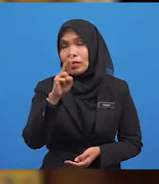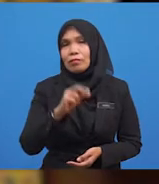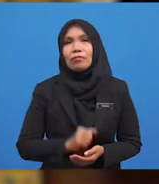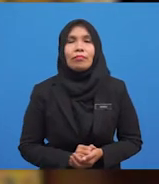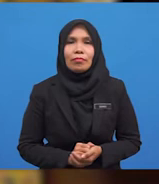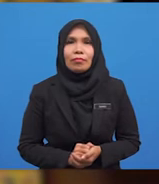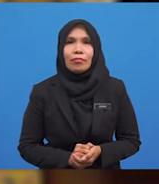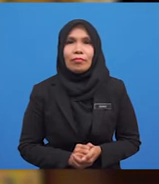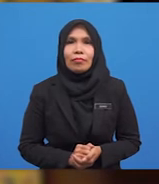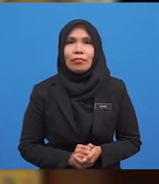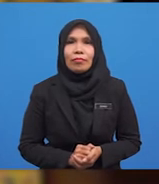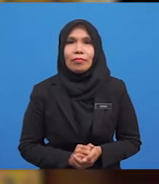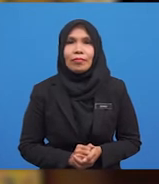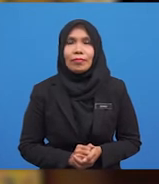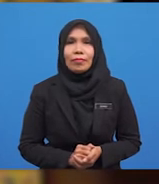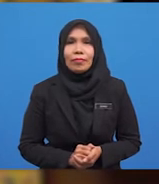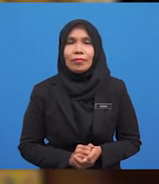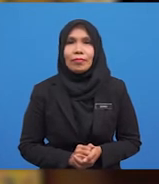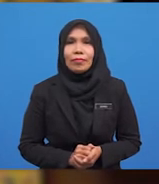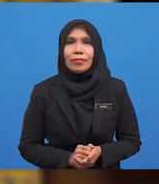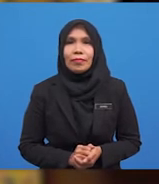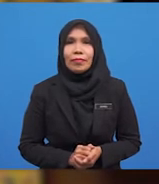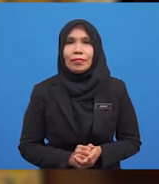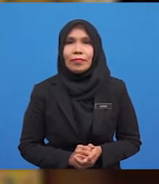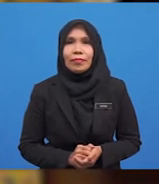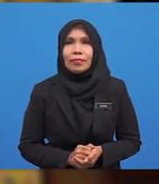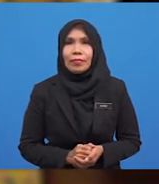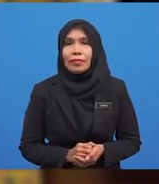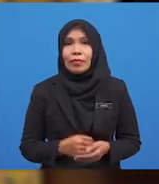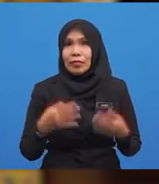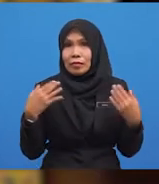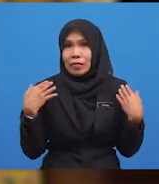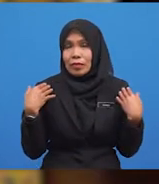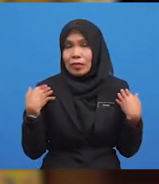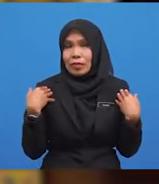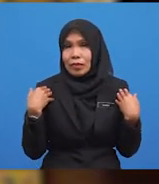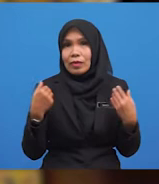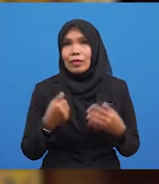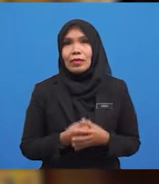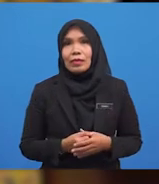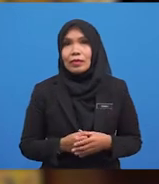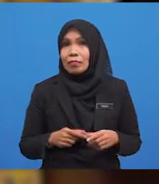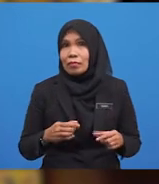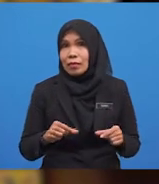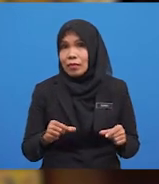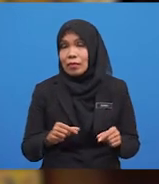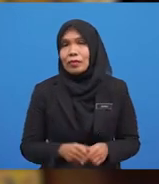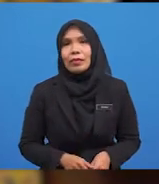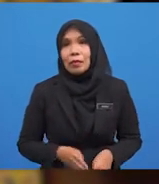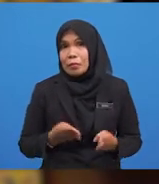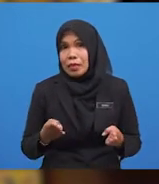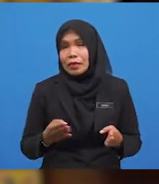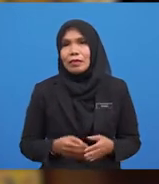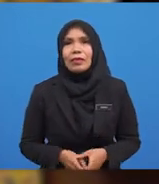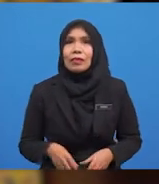selesai melihat gaya bahasa yang terkandung dalam seloka santap istiadat ini. Sudah tentu